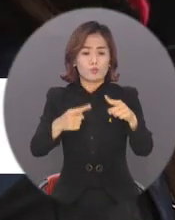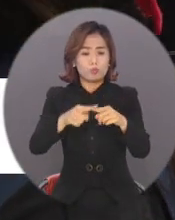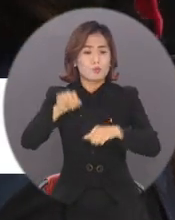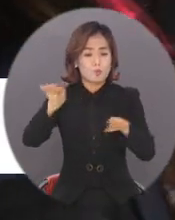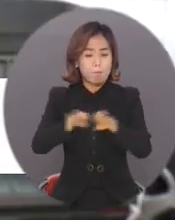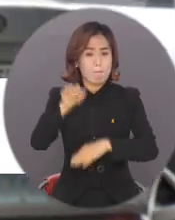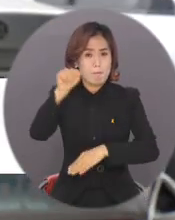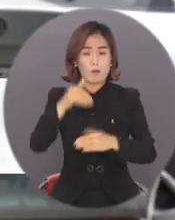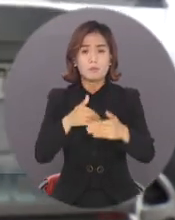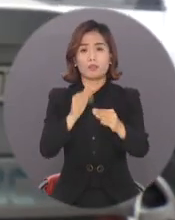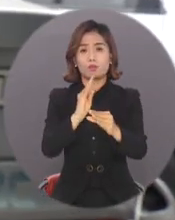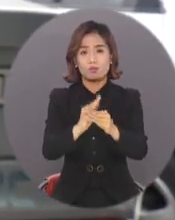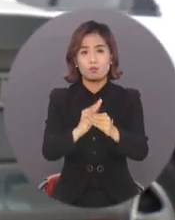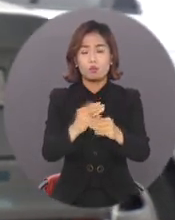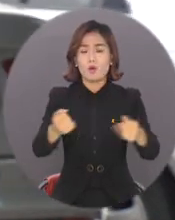진행하고 있습니다.